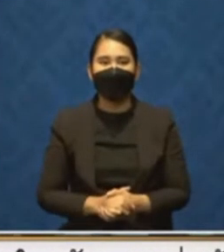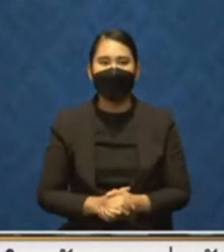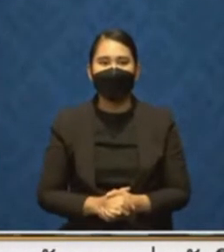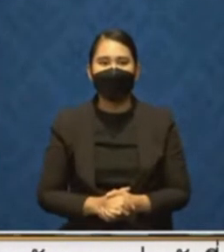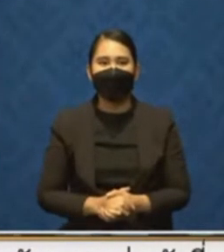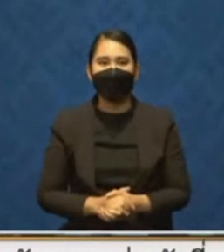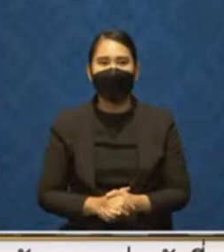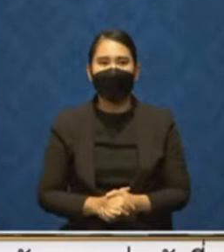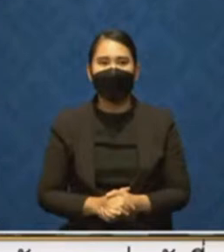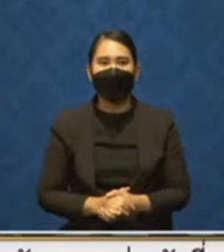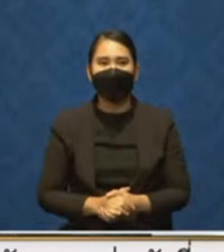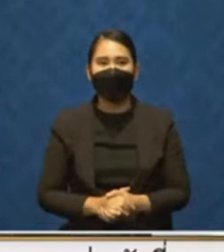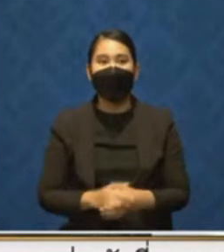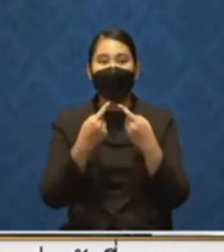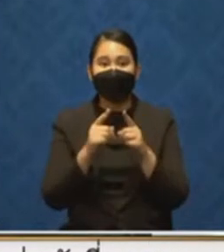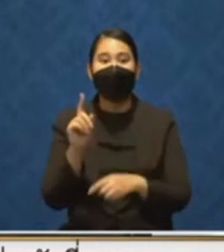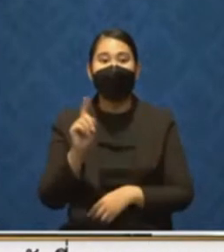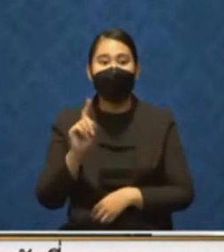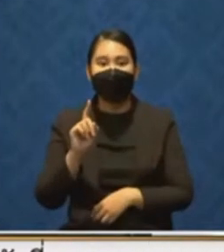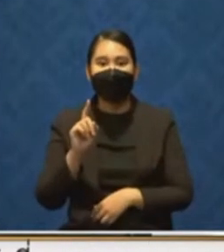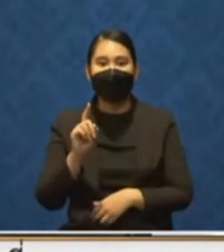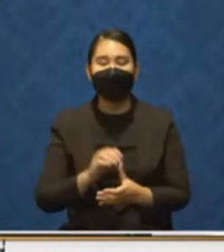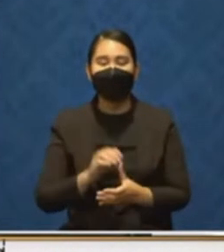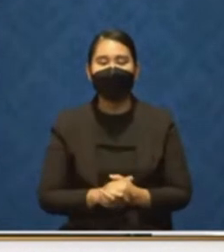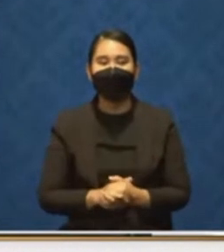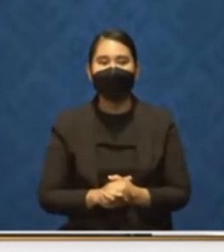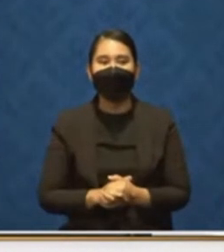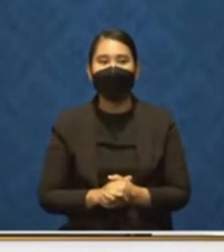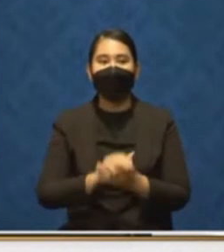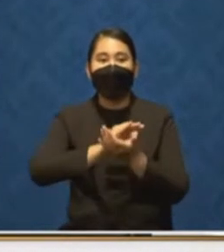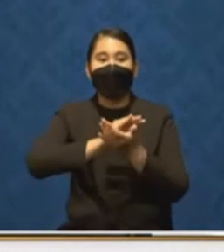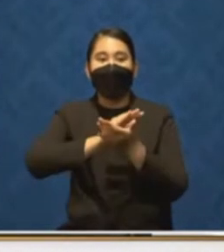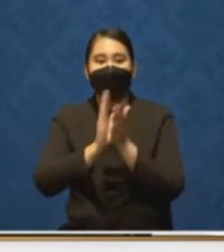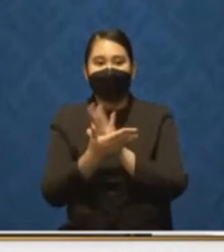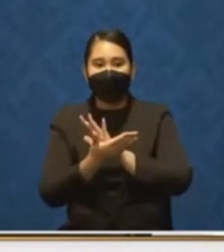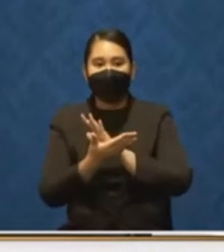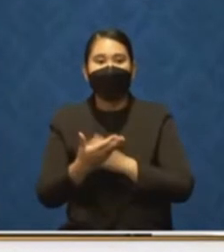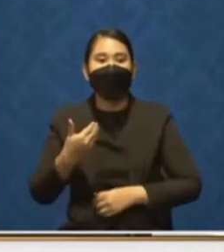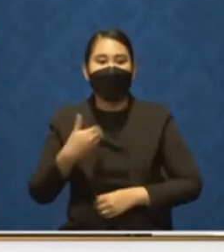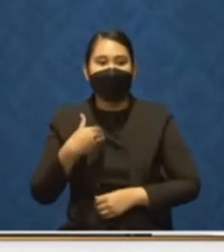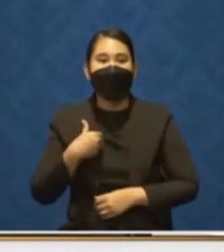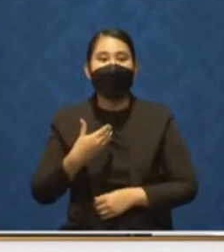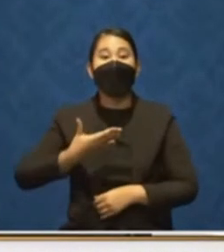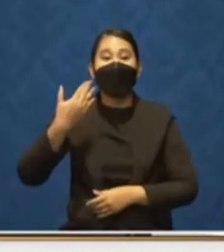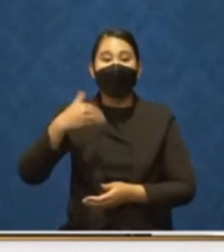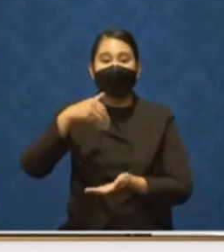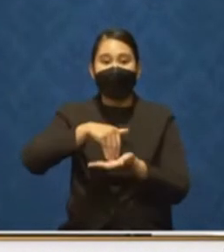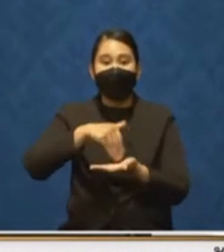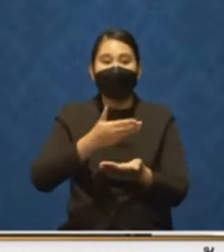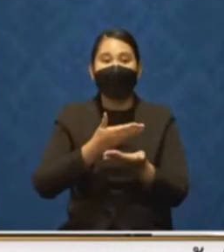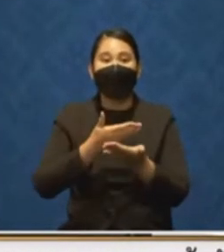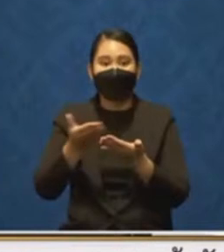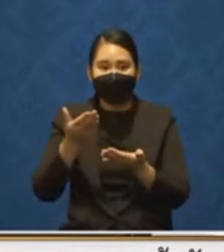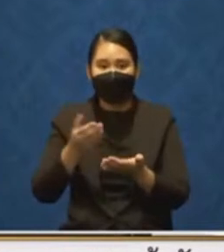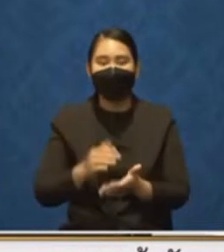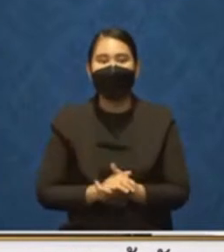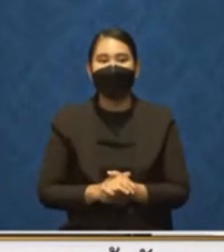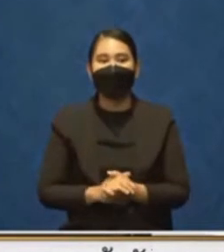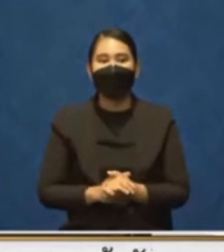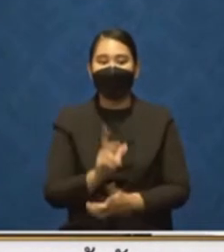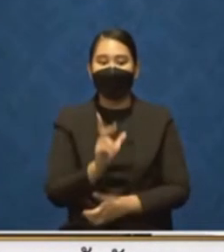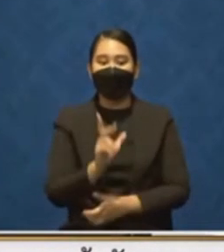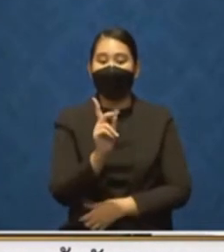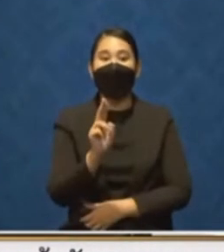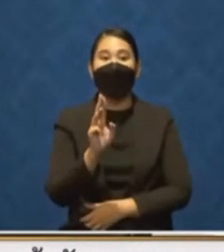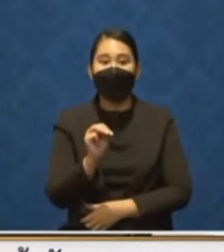แต่ไปปรับเปลี่ยนจัดเดิมและส่วนกลางเป็นคนซื้อทำไปทานครับคิดยังไงครับก็คือกลมอยู่ตรงไหนกรม